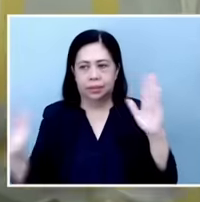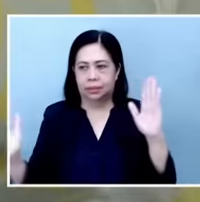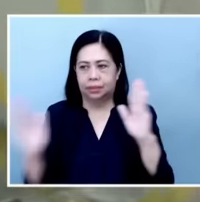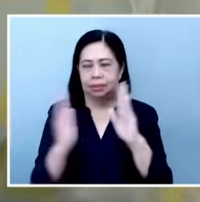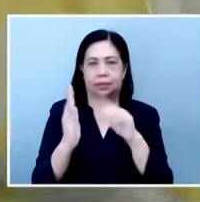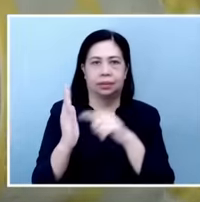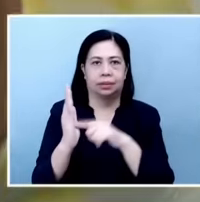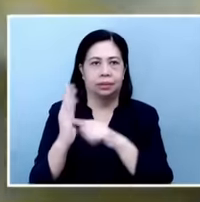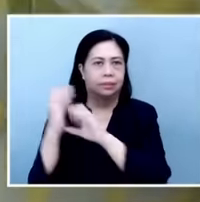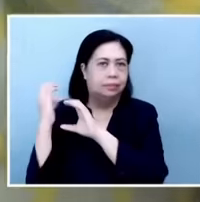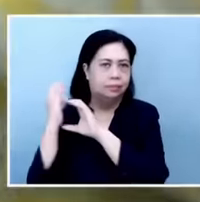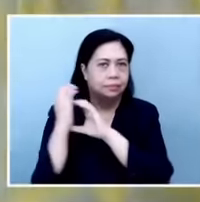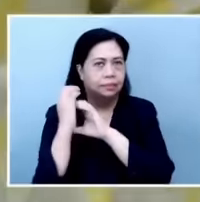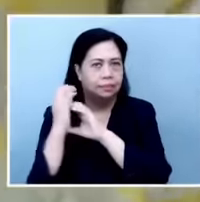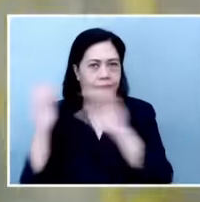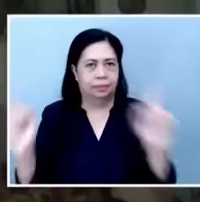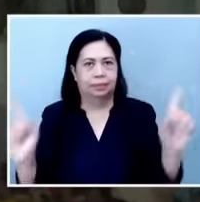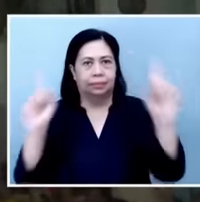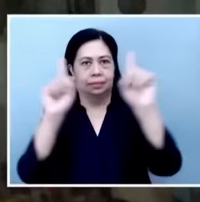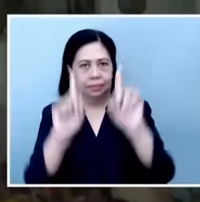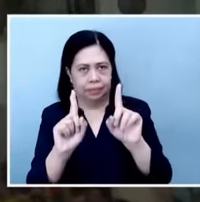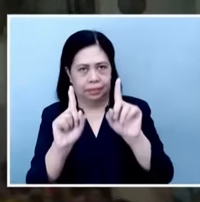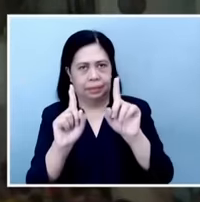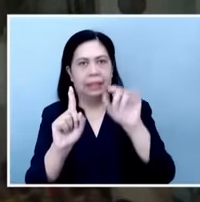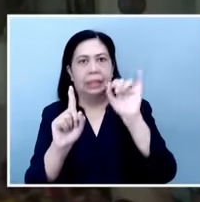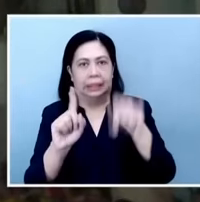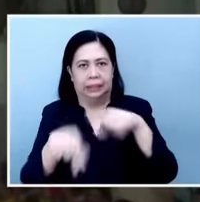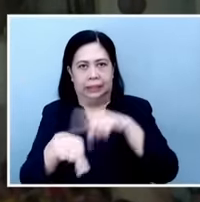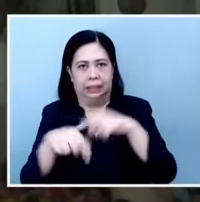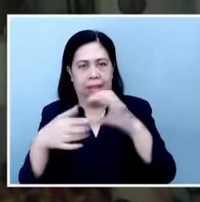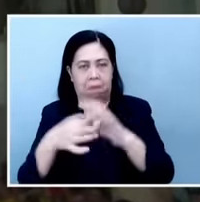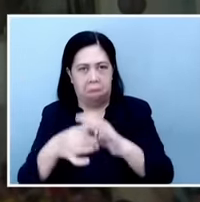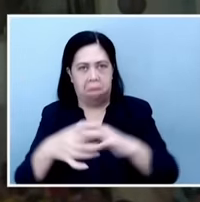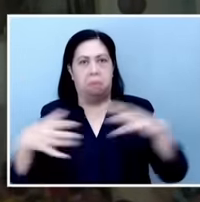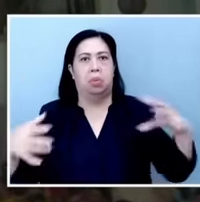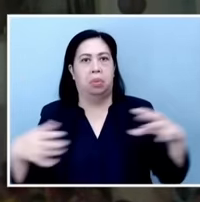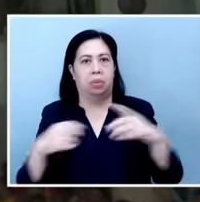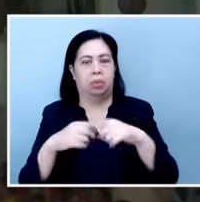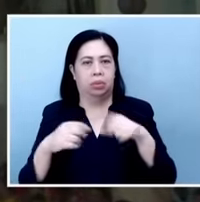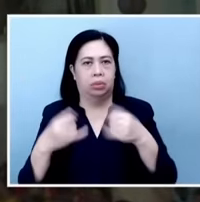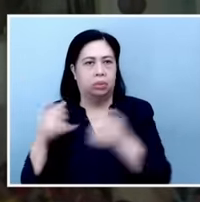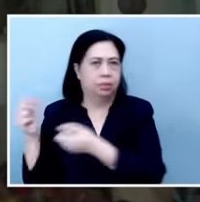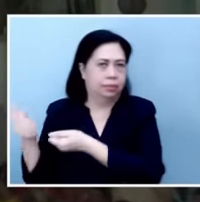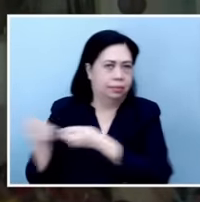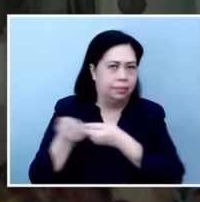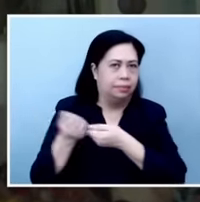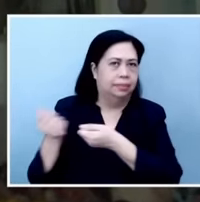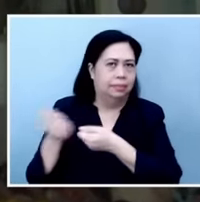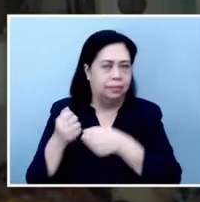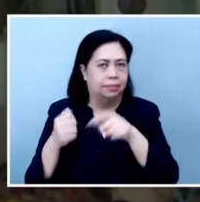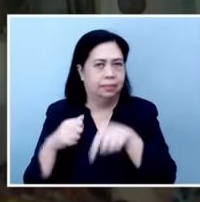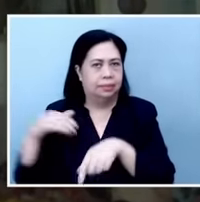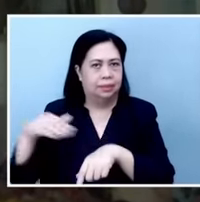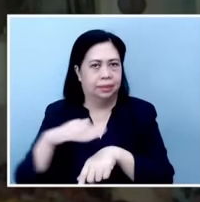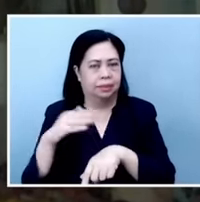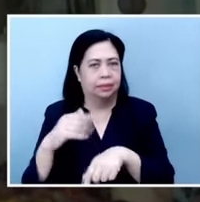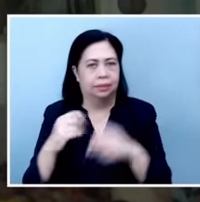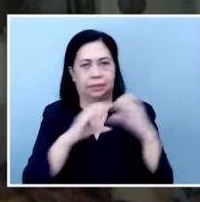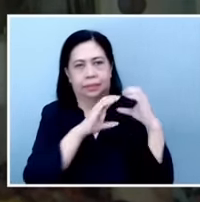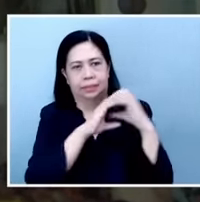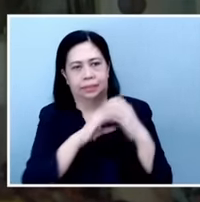ang Poong Nazareno. Dito po naputol ang lubid na humihila sa andas. Ito po ang bahagi